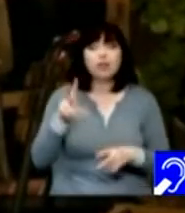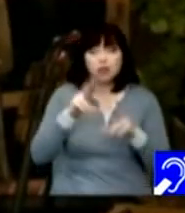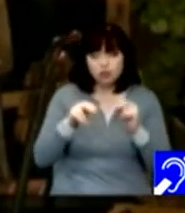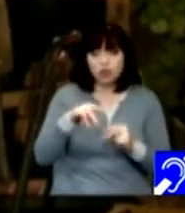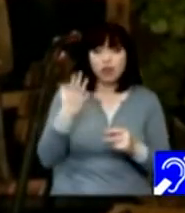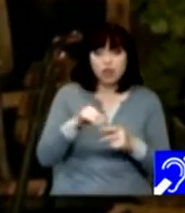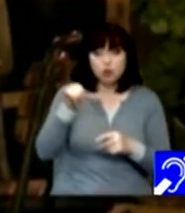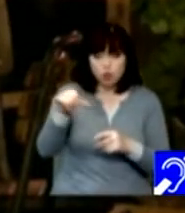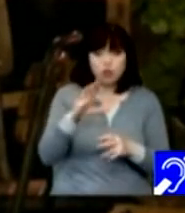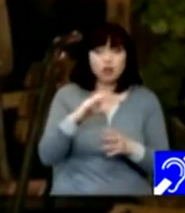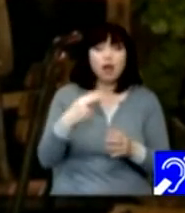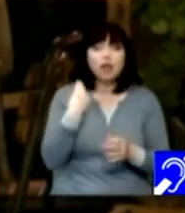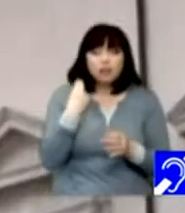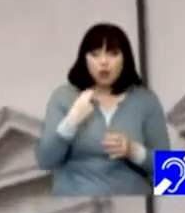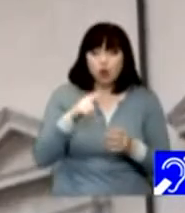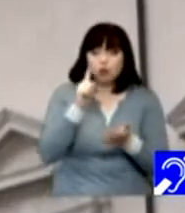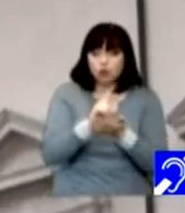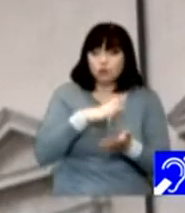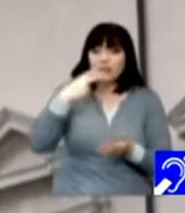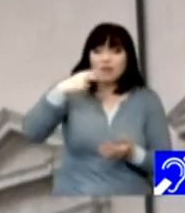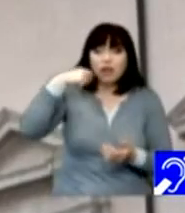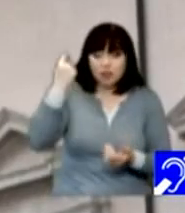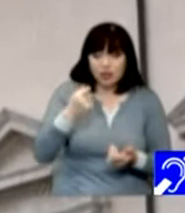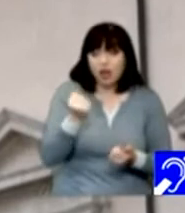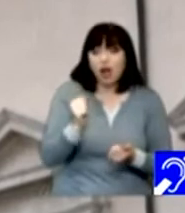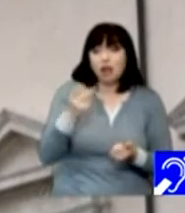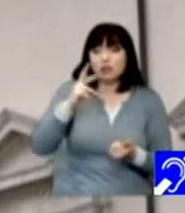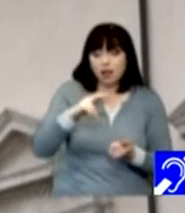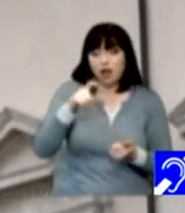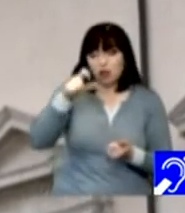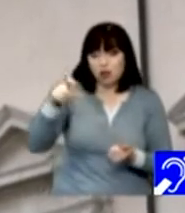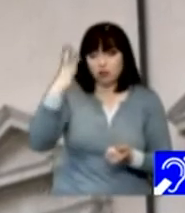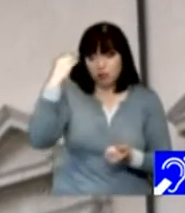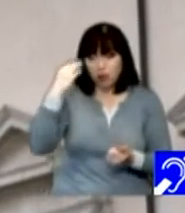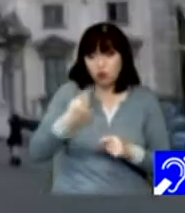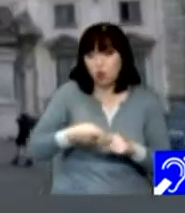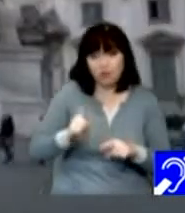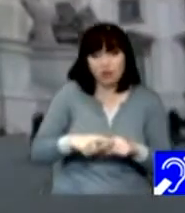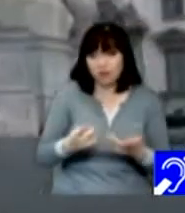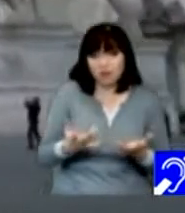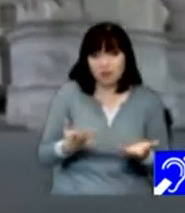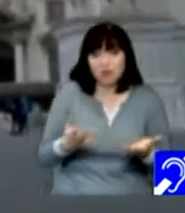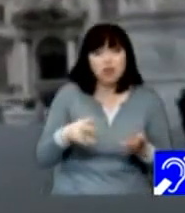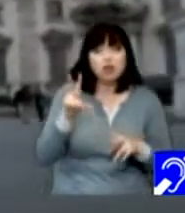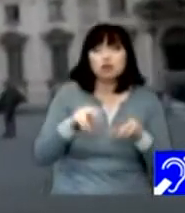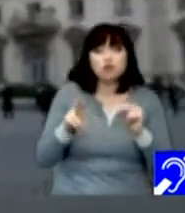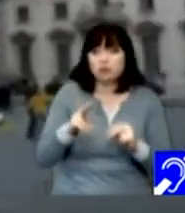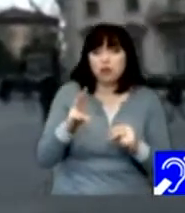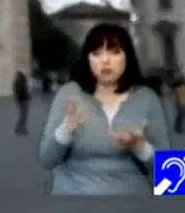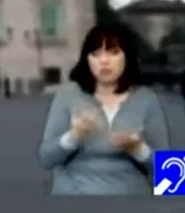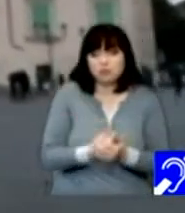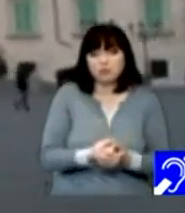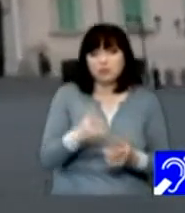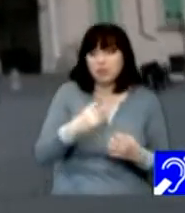un stagiu de contribuții de minim 20 de ani, iarăși pentru cetățenii din Republica Moldova, lucrul ăsta nu ar fi fost văzut ca un lucru avantajos,